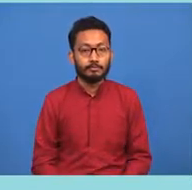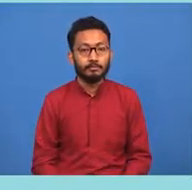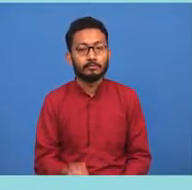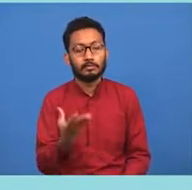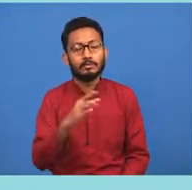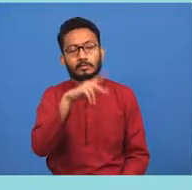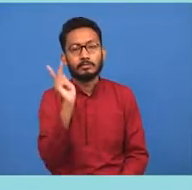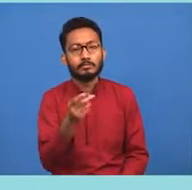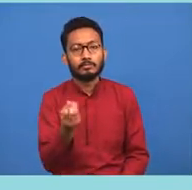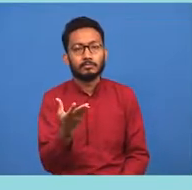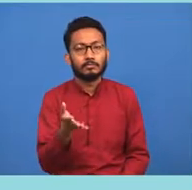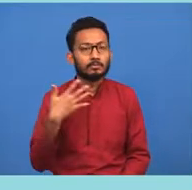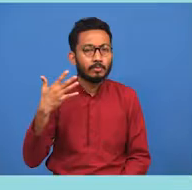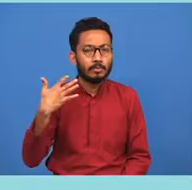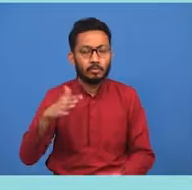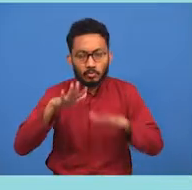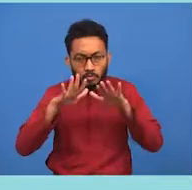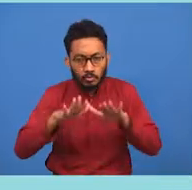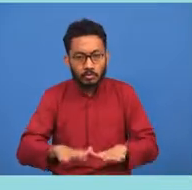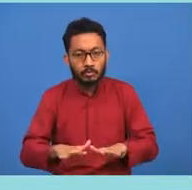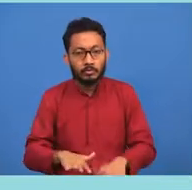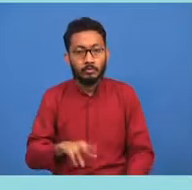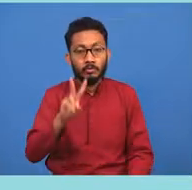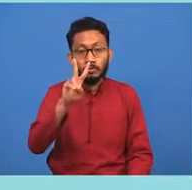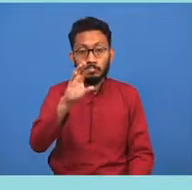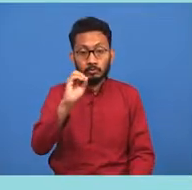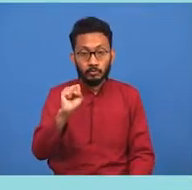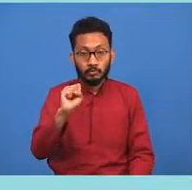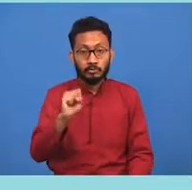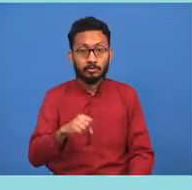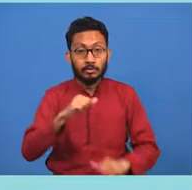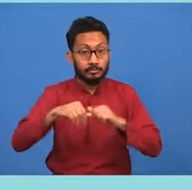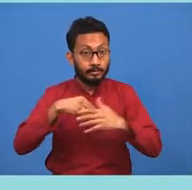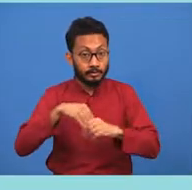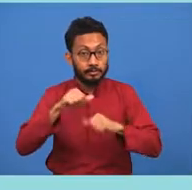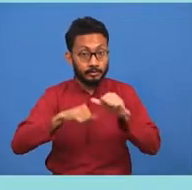Berapakah haba pemendakan pelambang 2 sulfat dalam aktiviti ini?